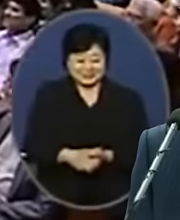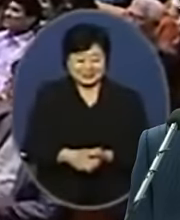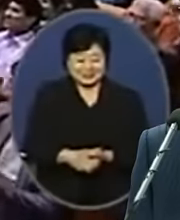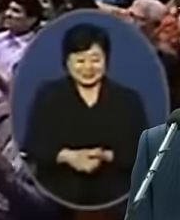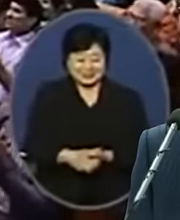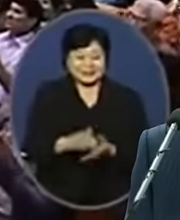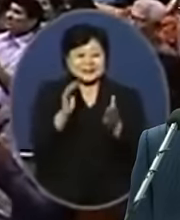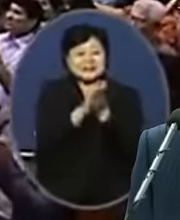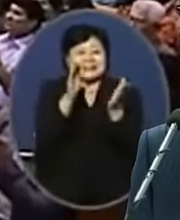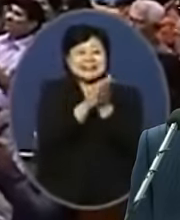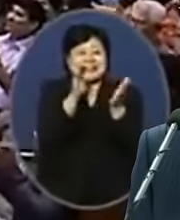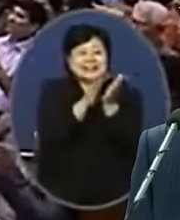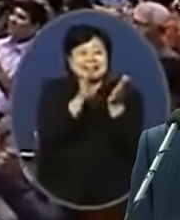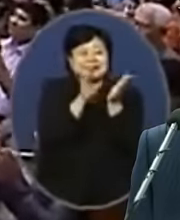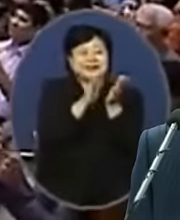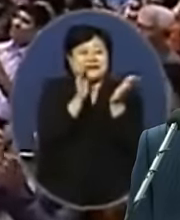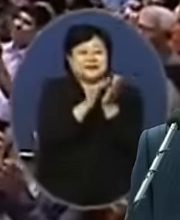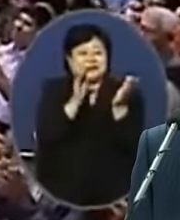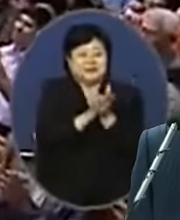박수 한번 치세요.